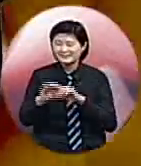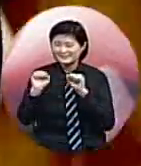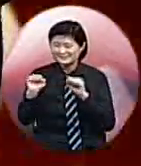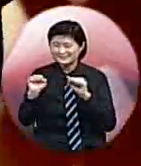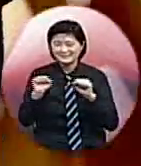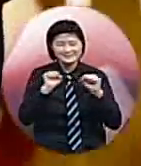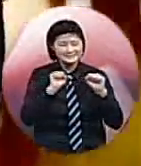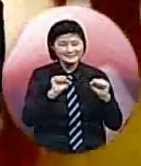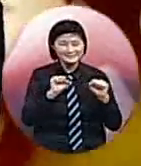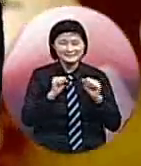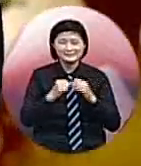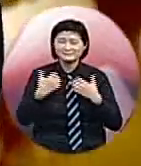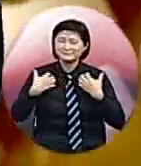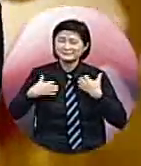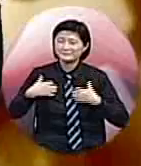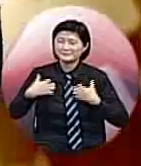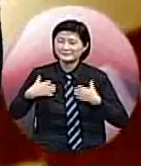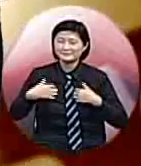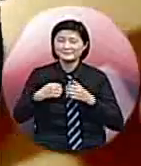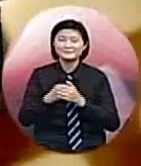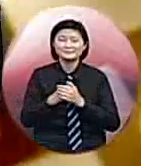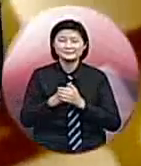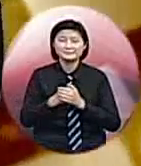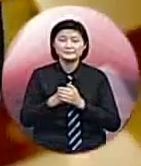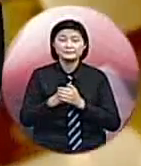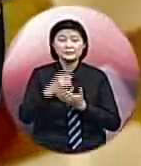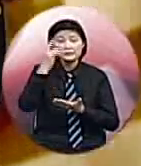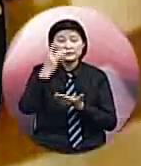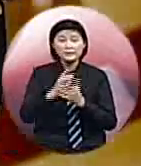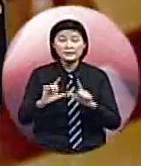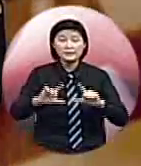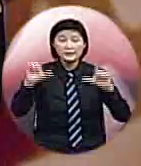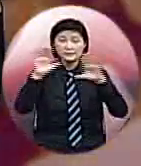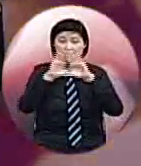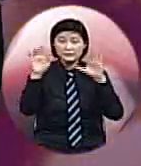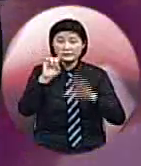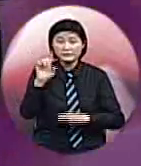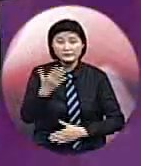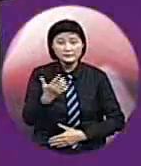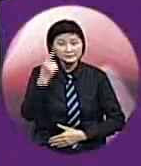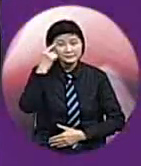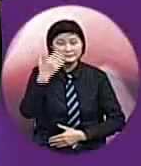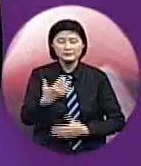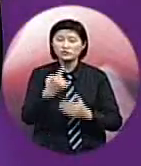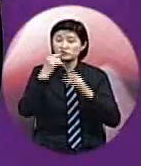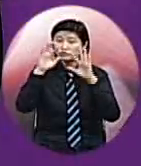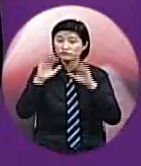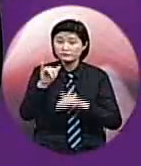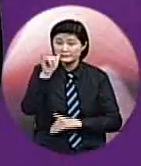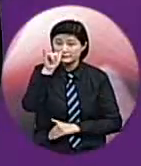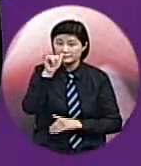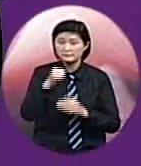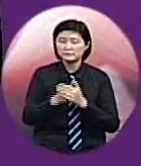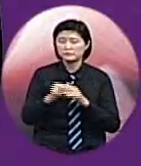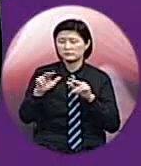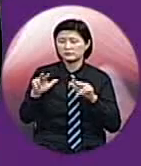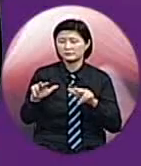안녕하세요. 안녕하세요. 네, 네 반갑습니다. 네, 천안은 어떤가요? 지금 눈 내리나요? 지금